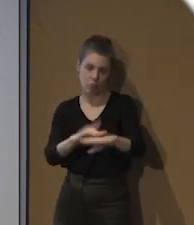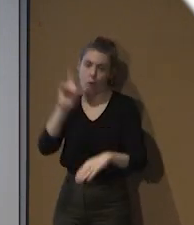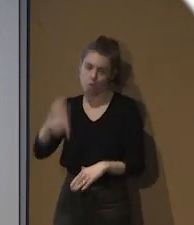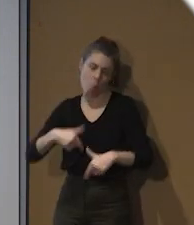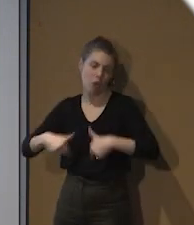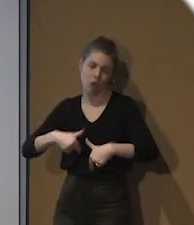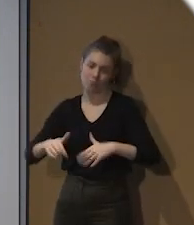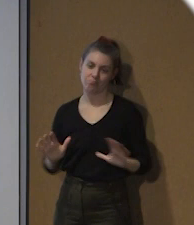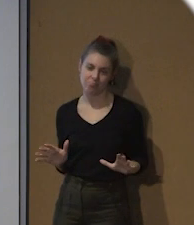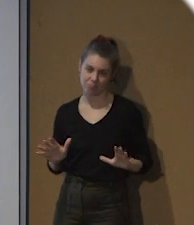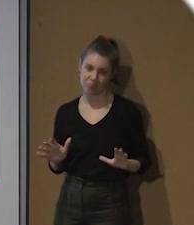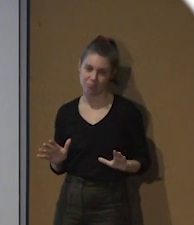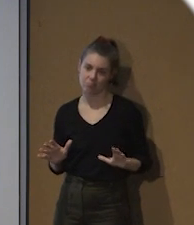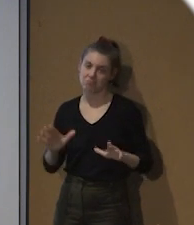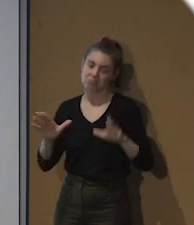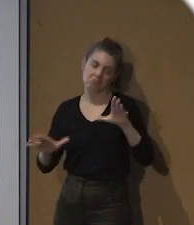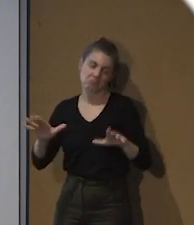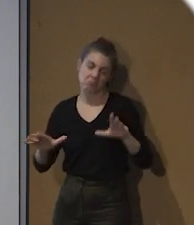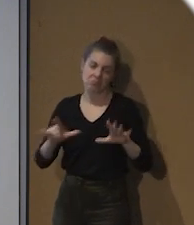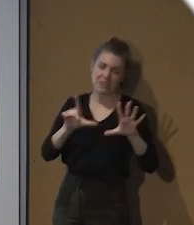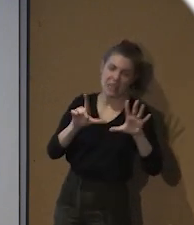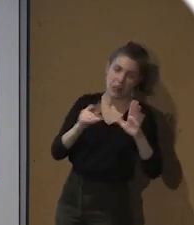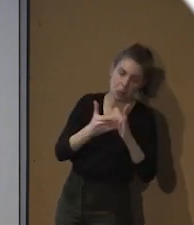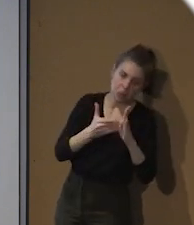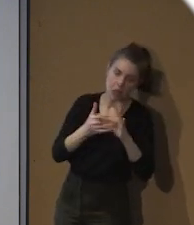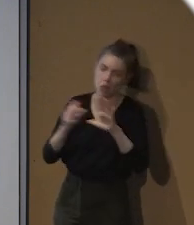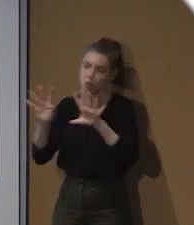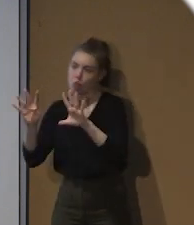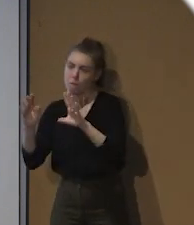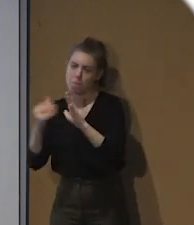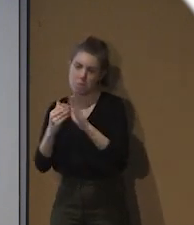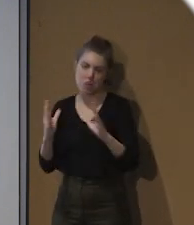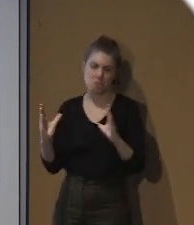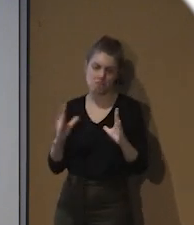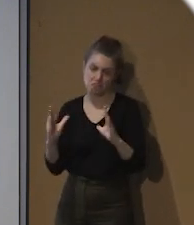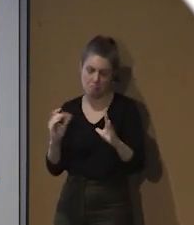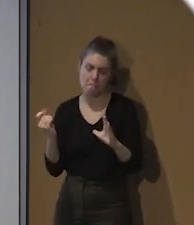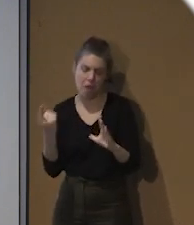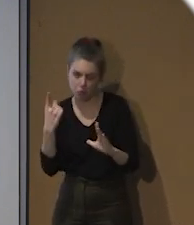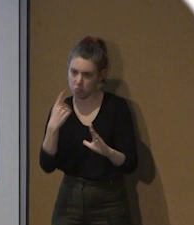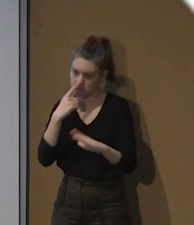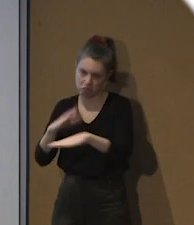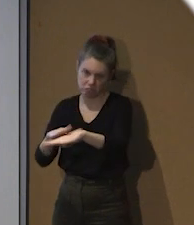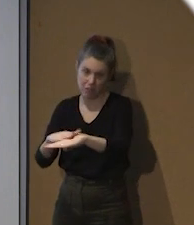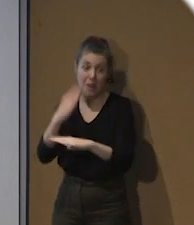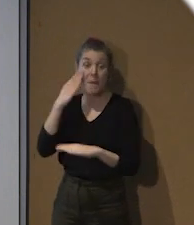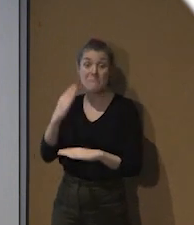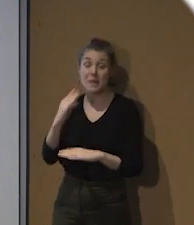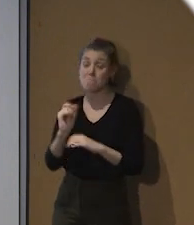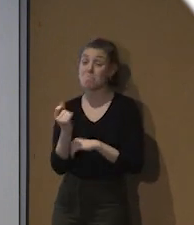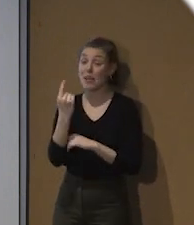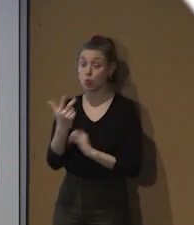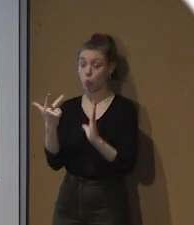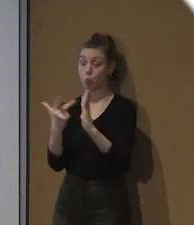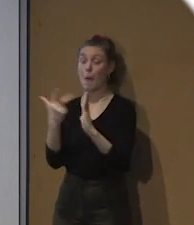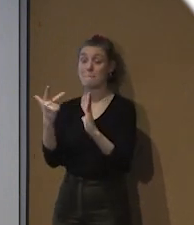Le nombre de pas fixé, entre 7000 et 9000, voilà, un seuil pour un bénéfice santé. En tout cas, on sait qu'en dessous de 3000 pas par jour,